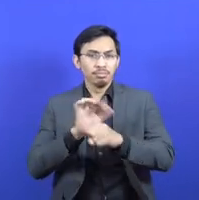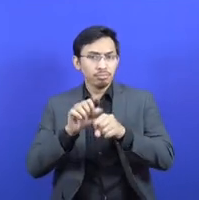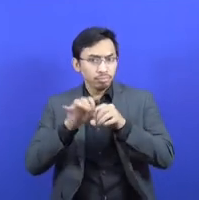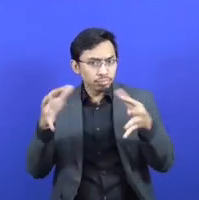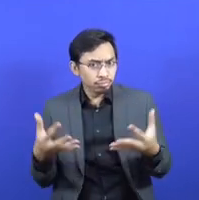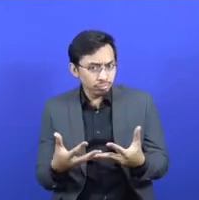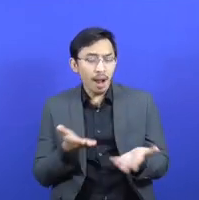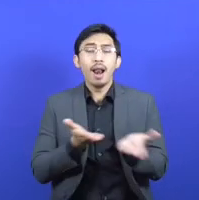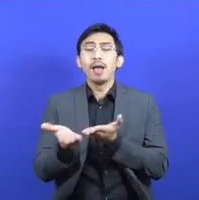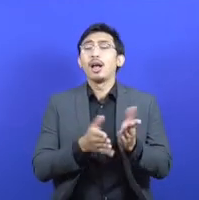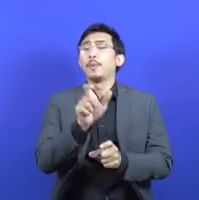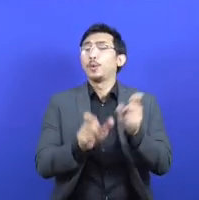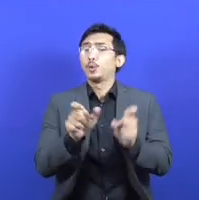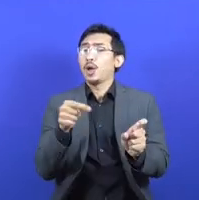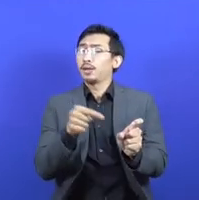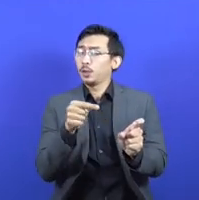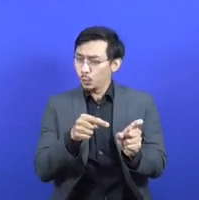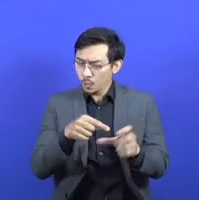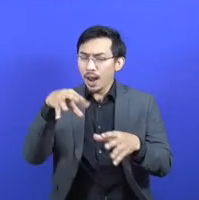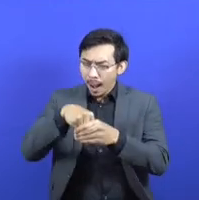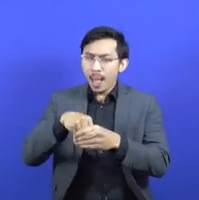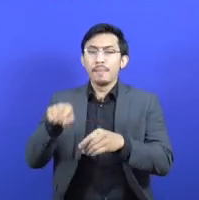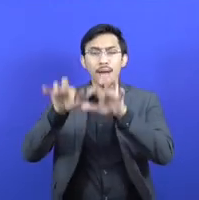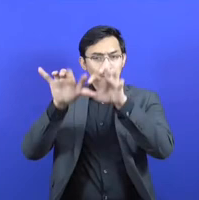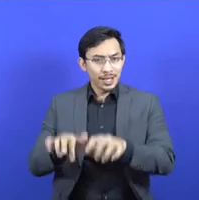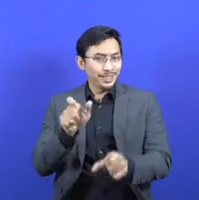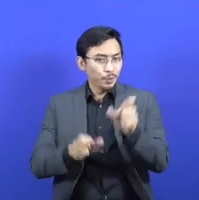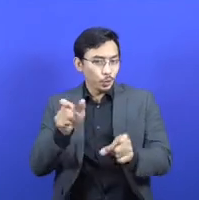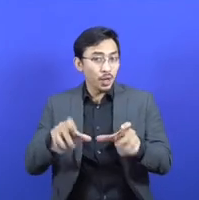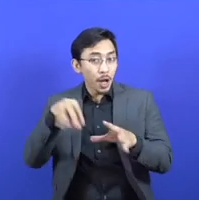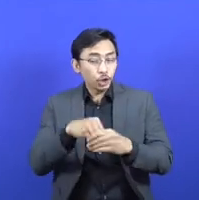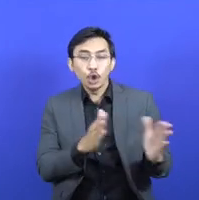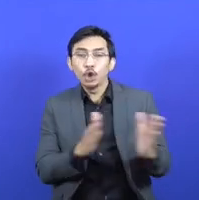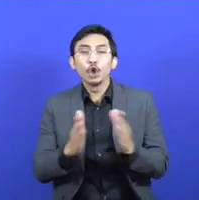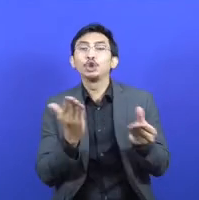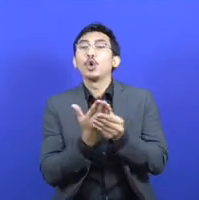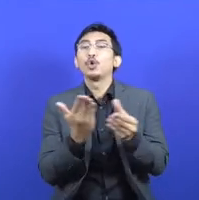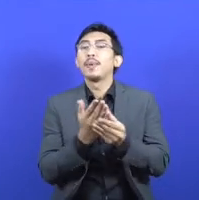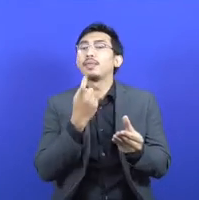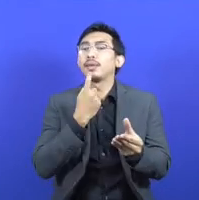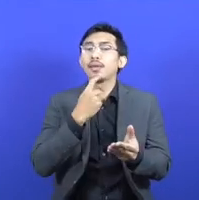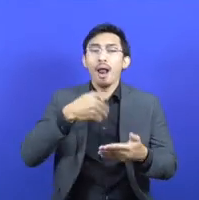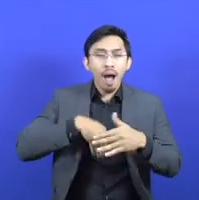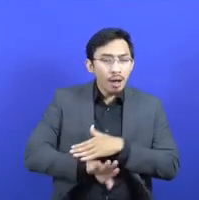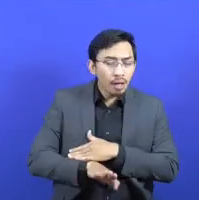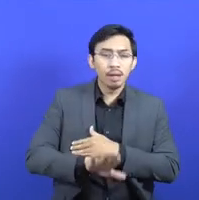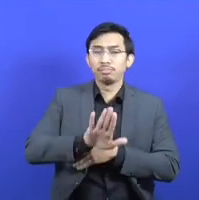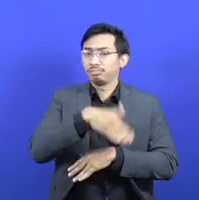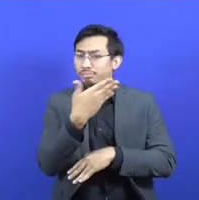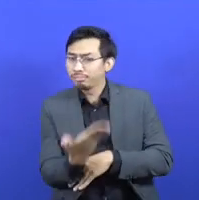pandemi? Layanan kependudukan sendiri dalam administrasi kependudukan termasuk pengurusan dokumen yang berkaitan dengan